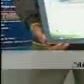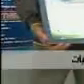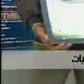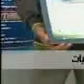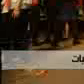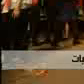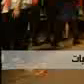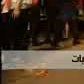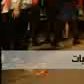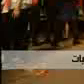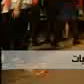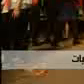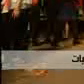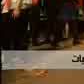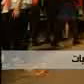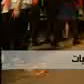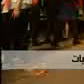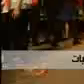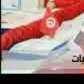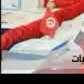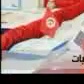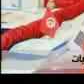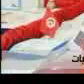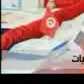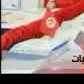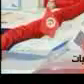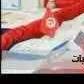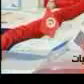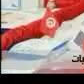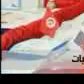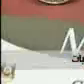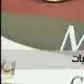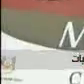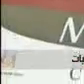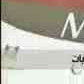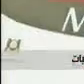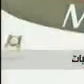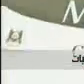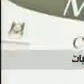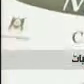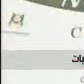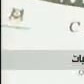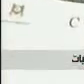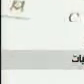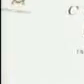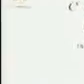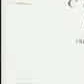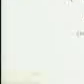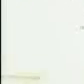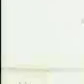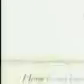تتويج جمعية تونسية للعلوم والتكنولوجيا خلال مسابقة عالمية في الهندسة بتايوان.